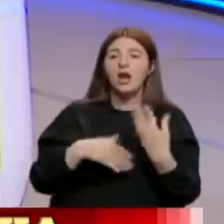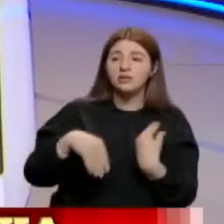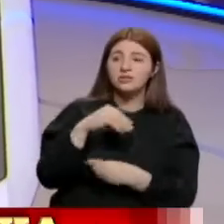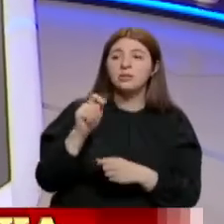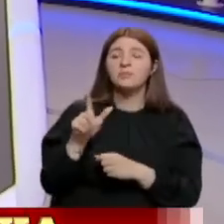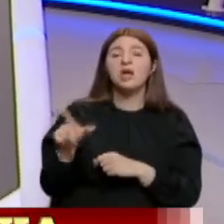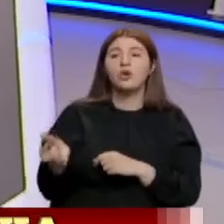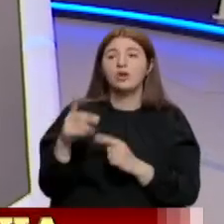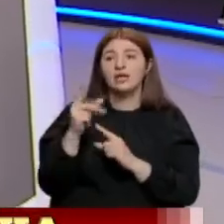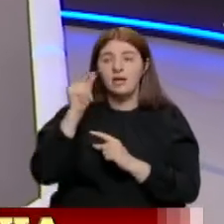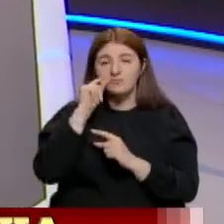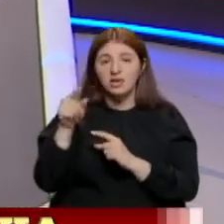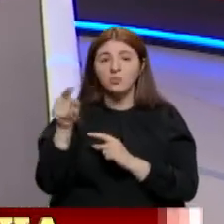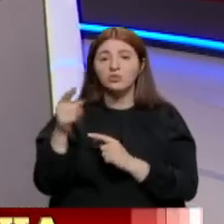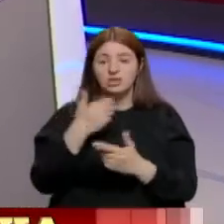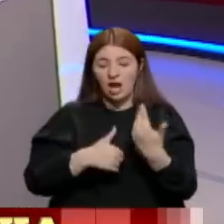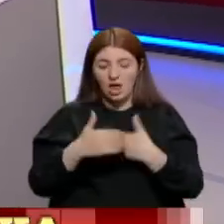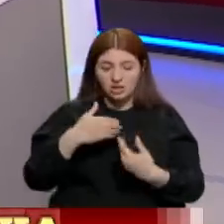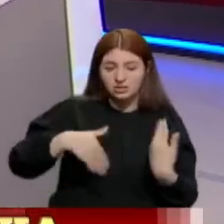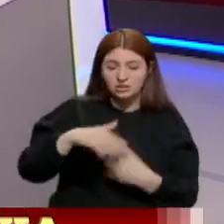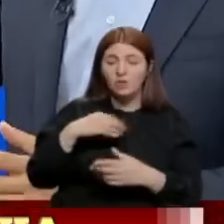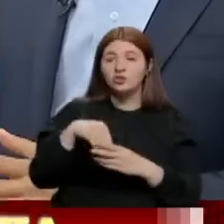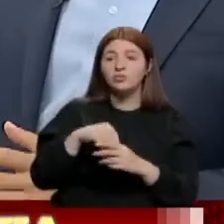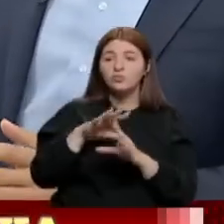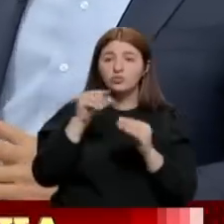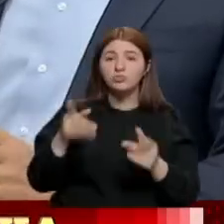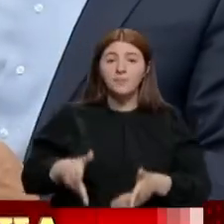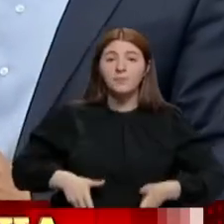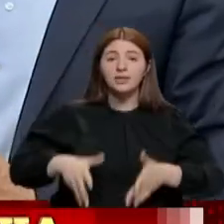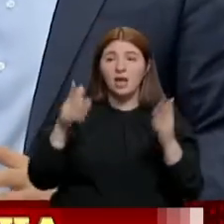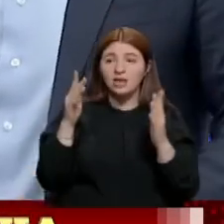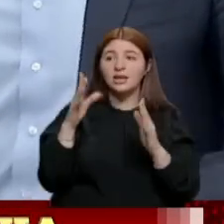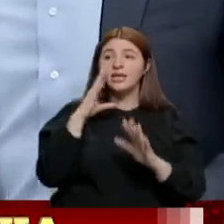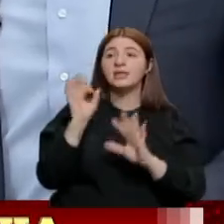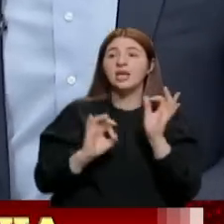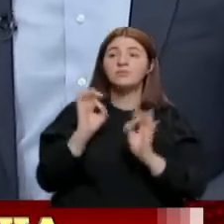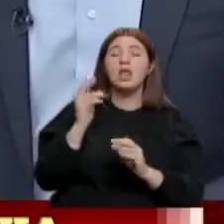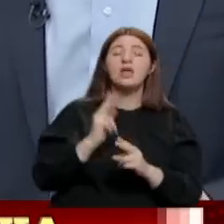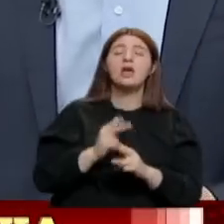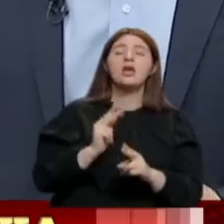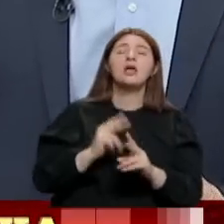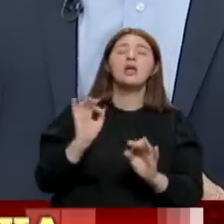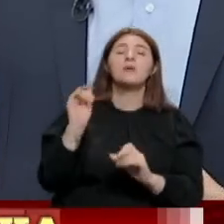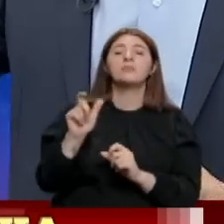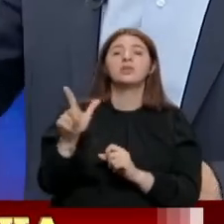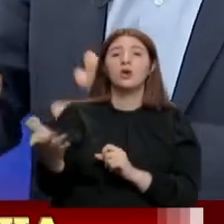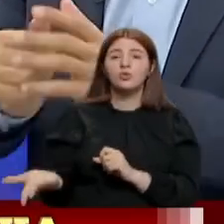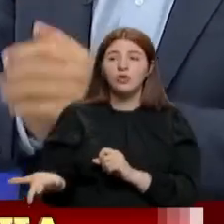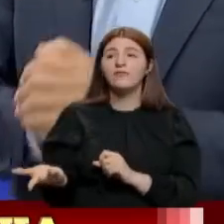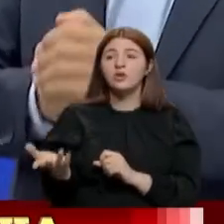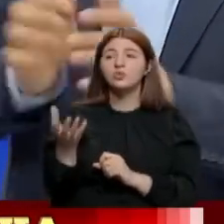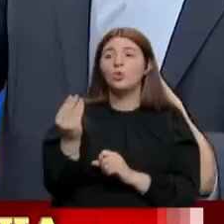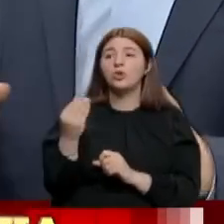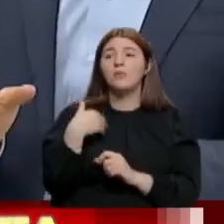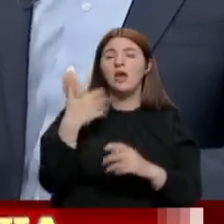sarmamız gerekiyor İlker Bey. Bu yarayı sarmak için de bütün bu binaların tespitlerinin derhal yapılması gerekiyor. Ve